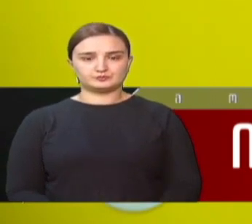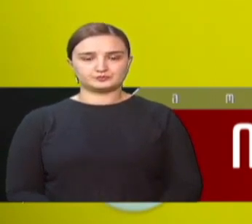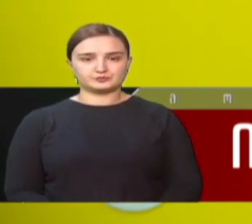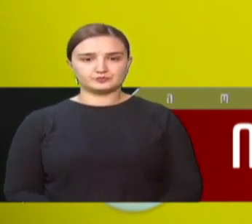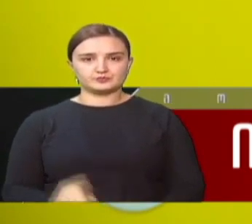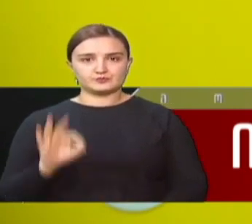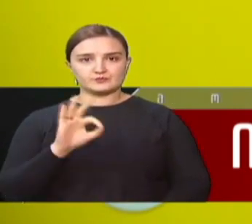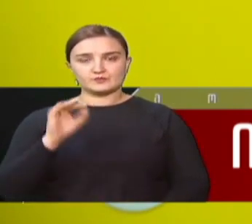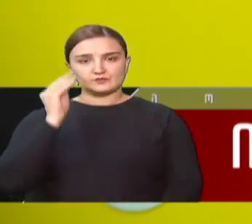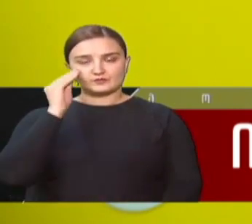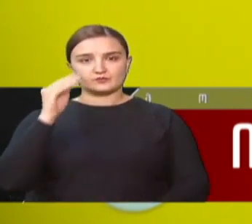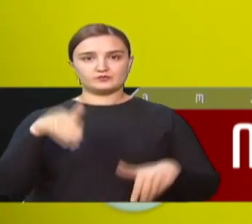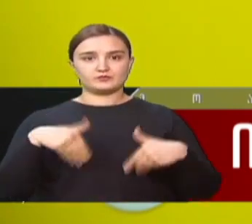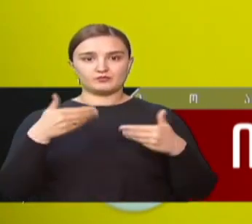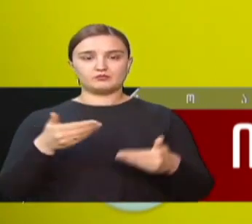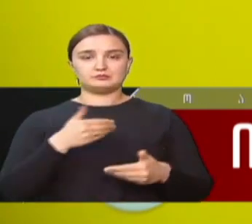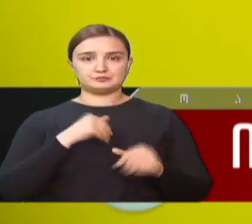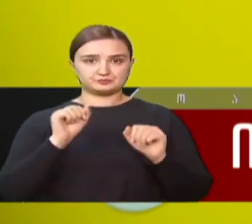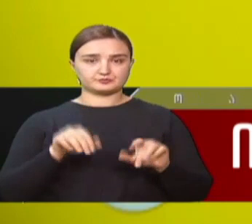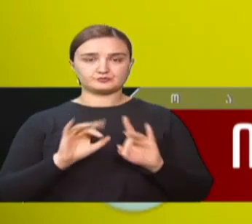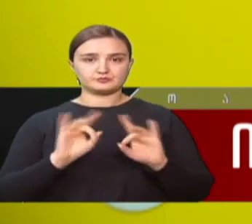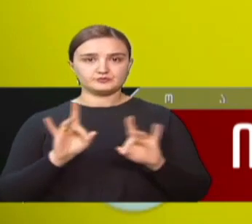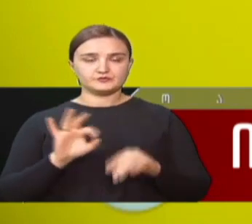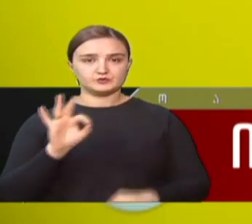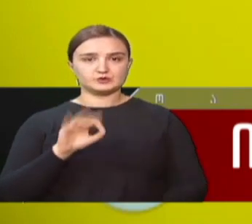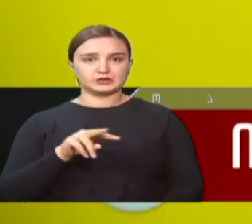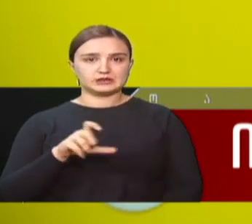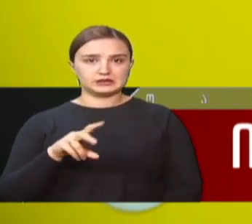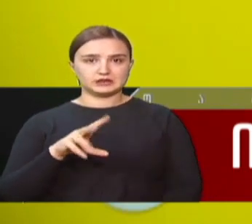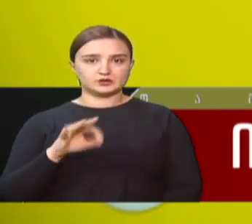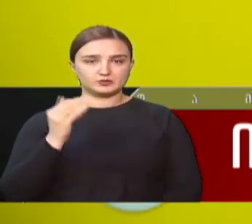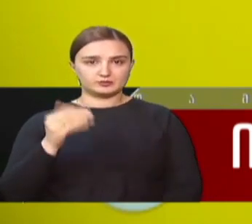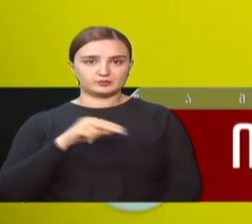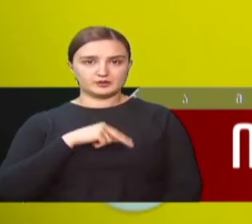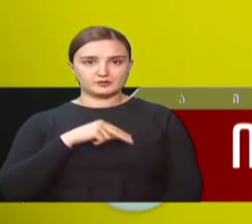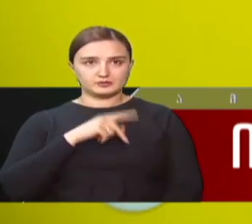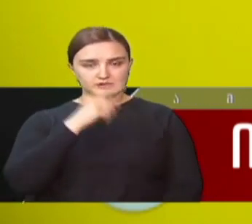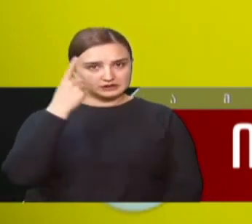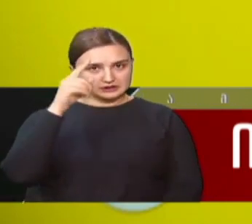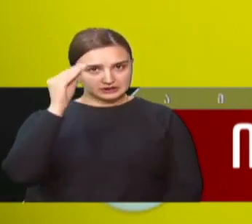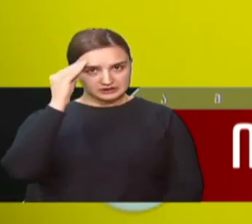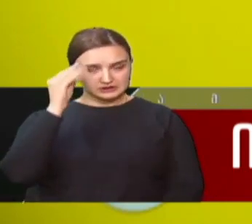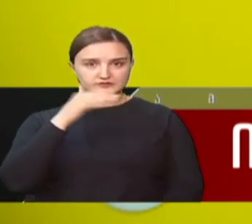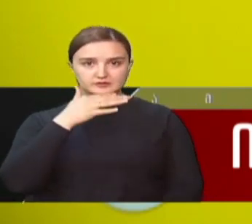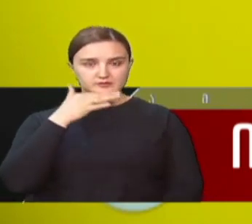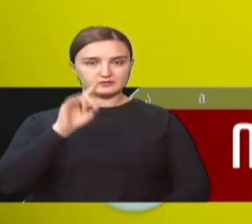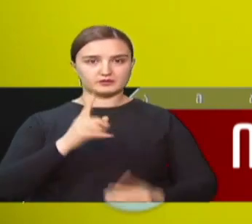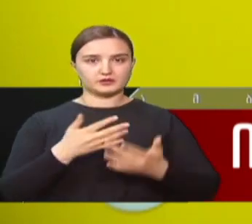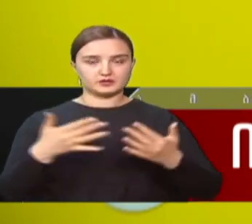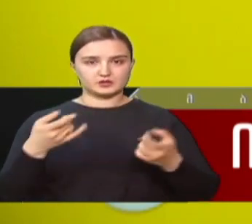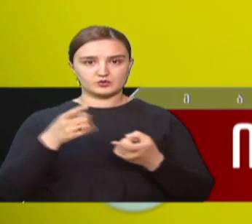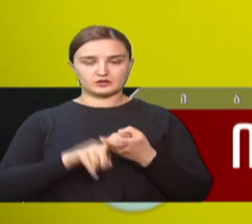მე შემიძლია ვისაუბრო ლელოს სახელით. დიახ. ლელომ დააინიცირა პარლამენტში არაერთი ინიციატივა, რაც უკავშირდება